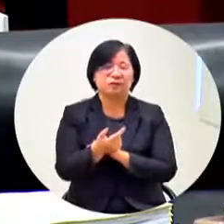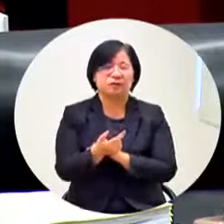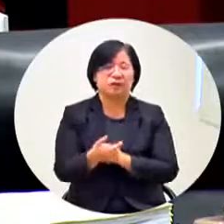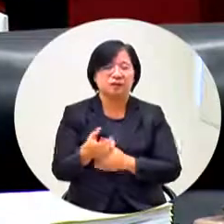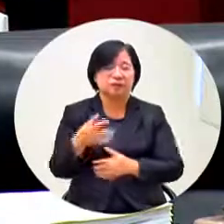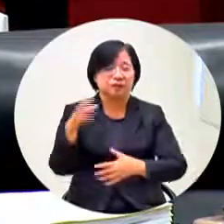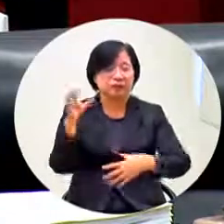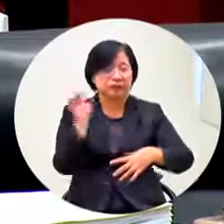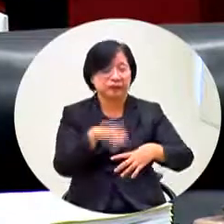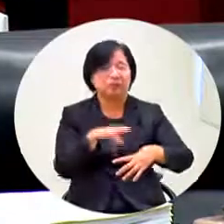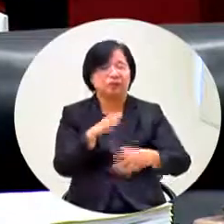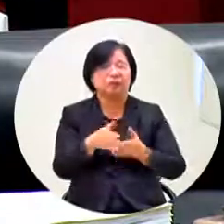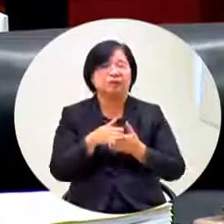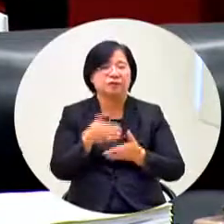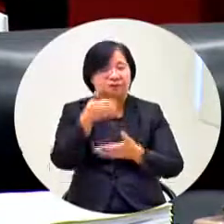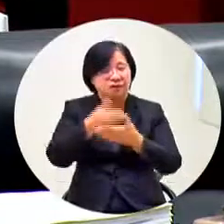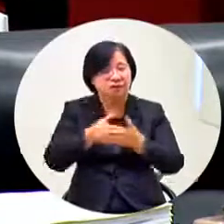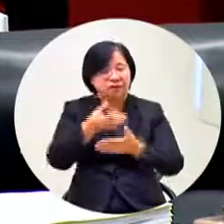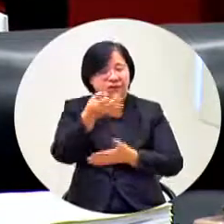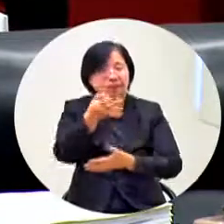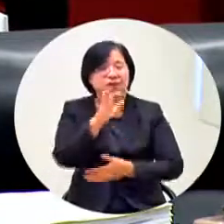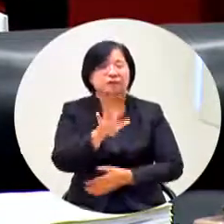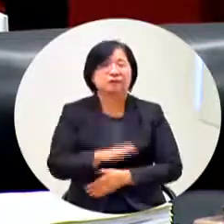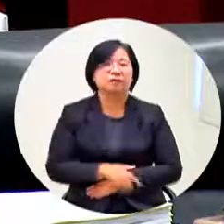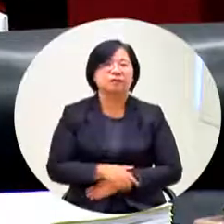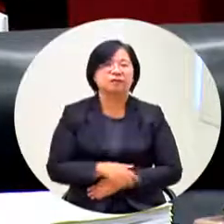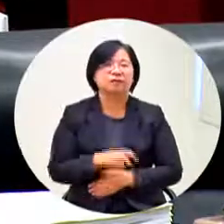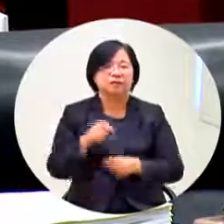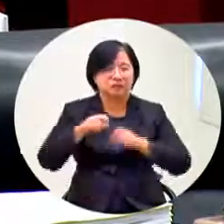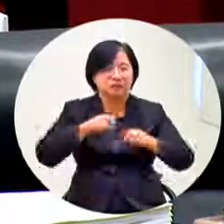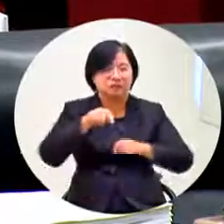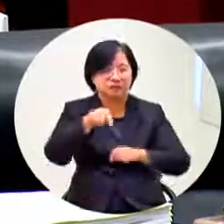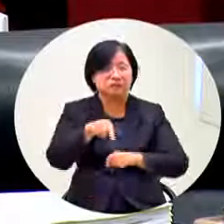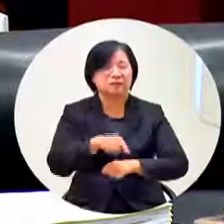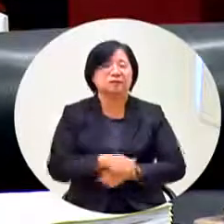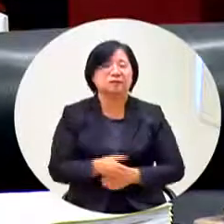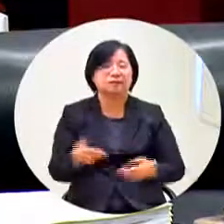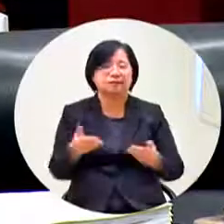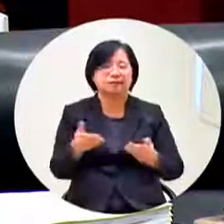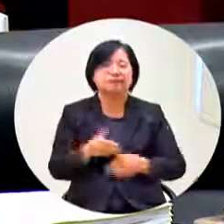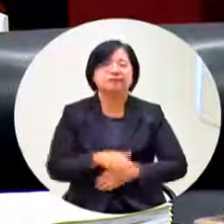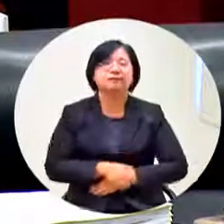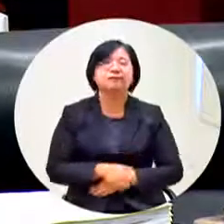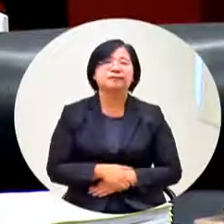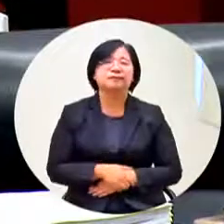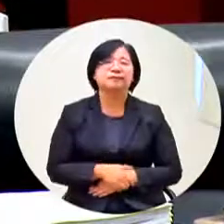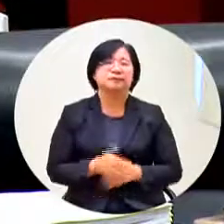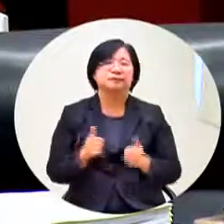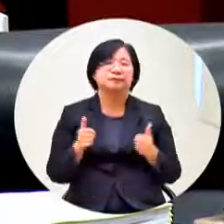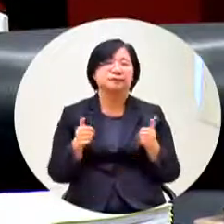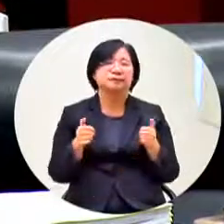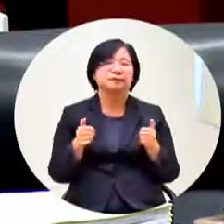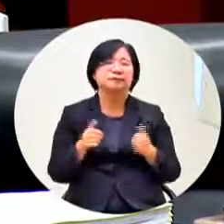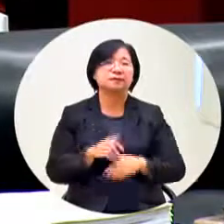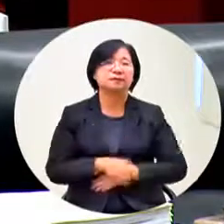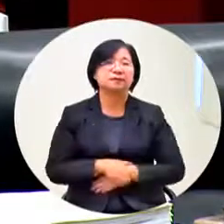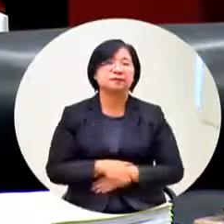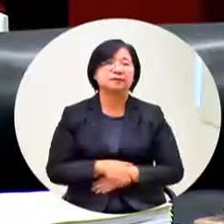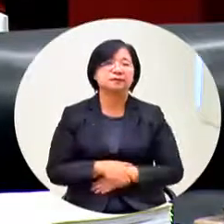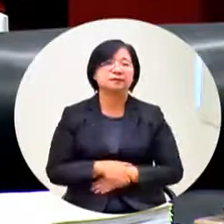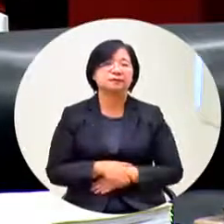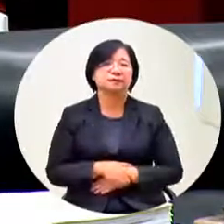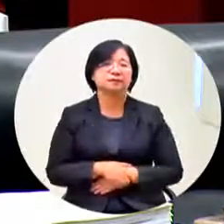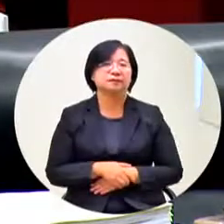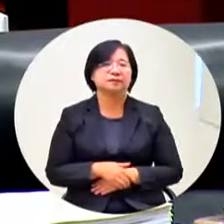既然有标语款就好好来做这个设计好不好。好，谢谢。那再过